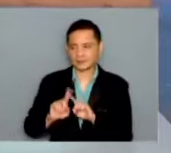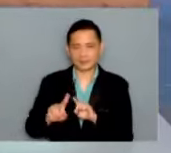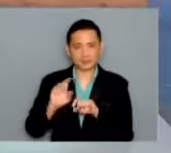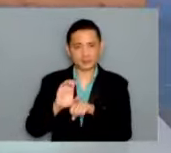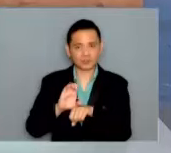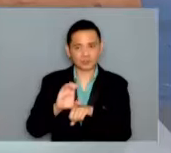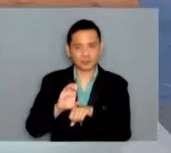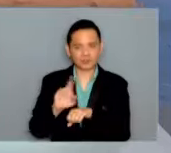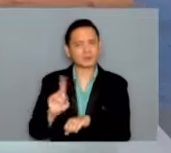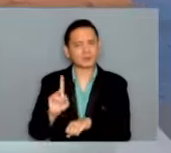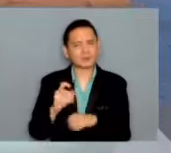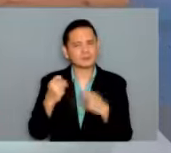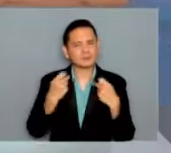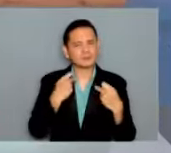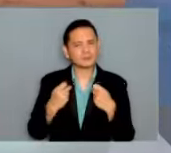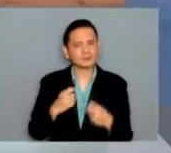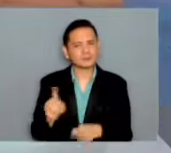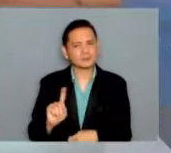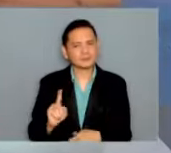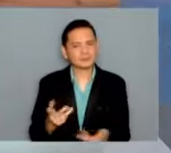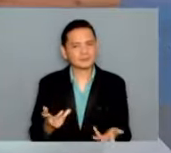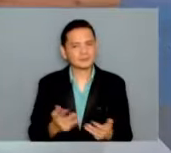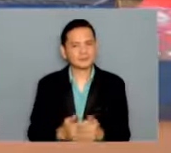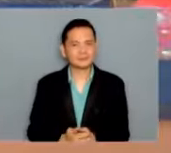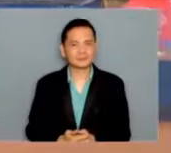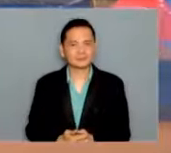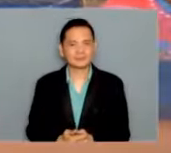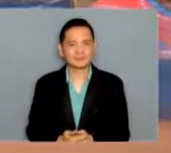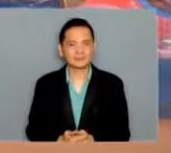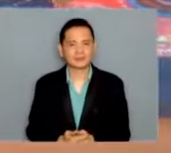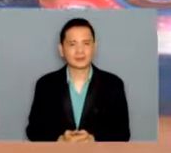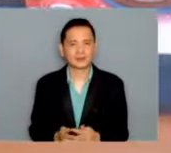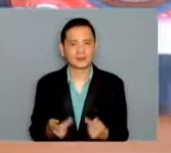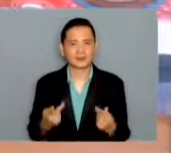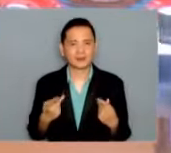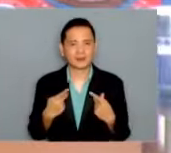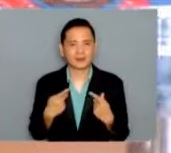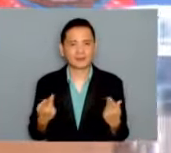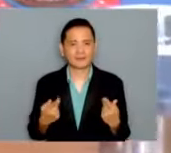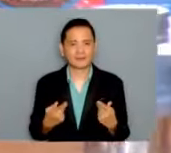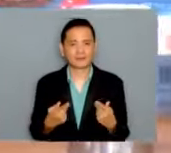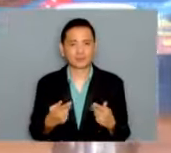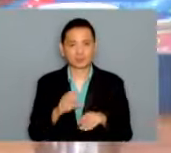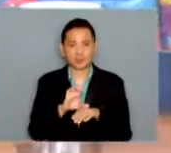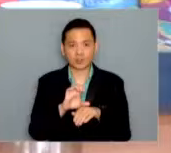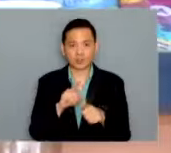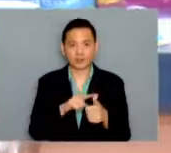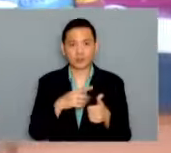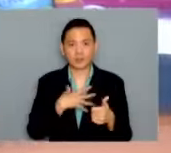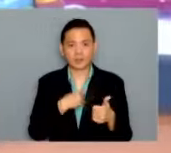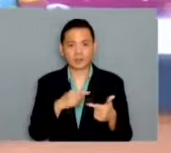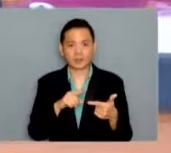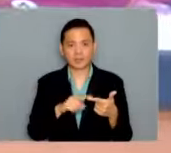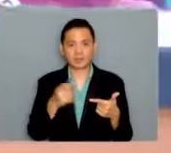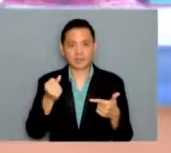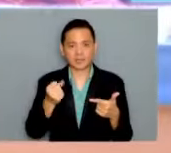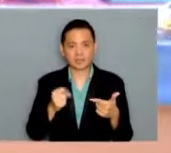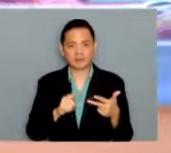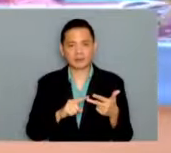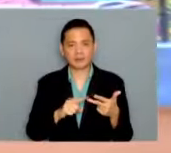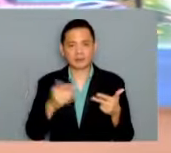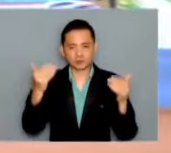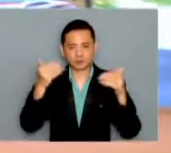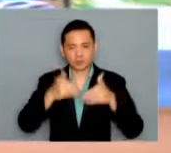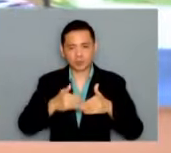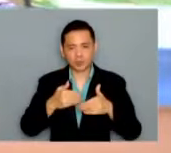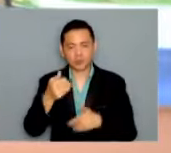the flavors chocolate. Of each one? Yeah, so actually meron din kaming mga plain chocolates din. So we have white chocolate, milk chocolate, at saka dark. So kung gusto niyo